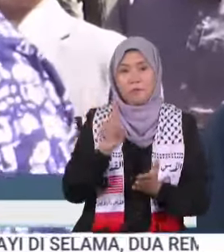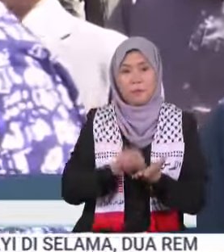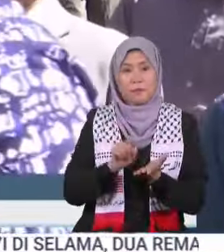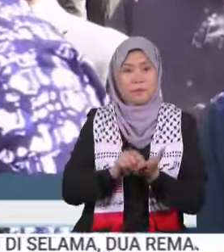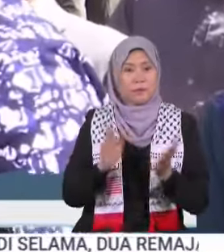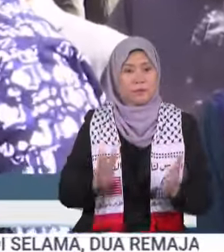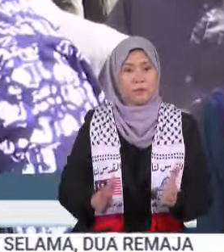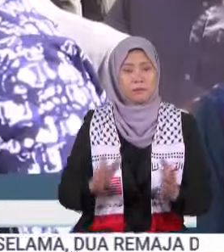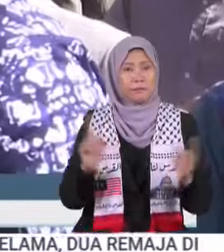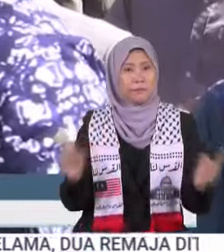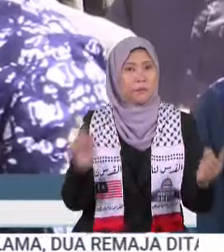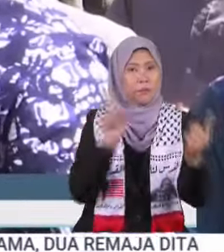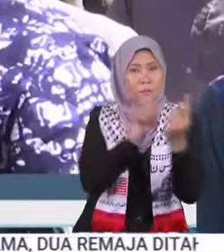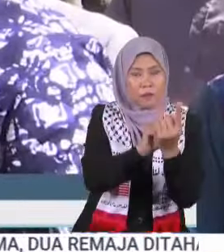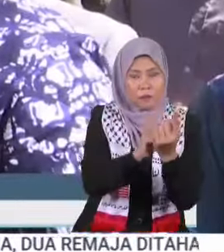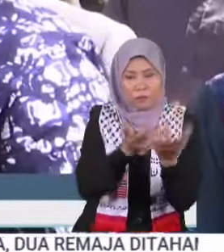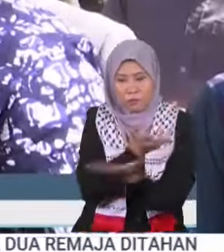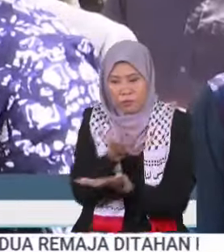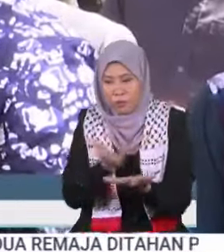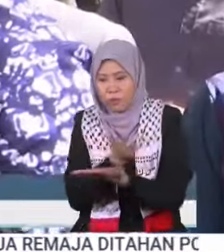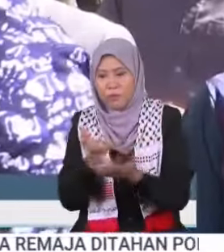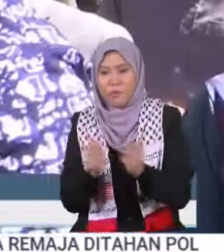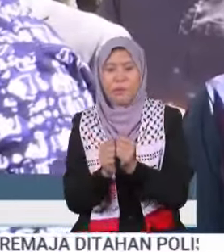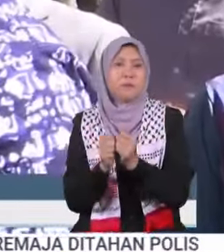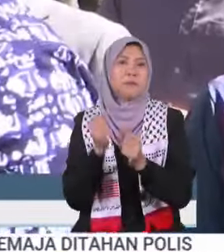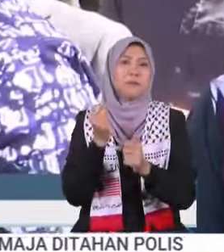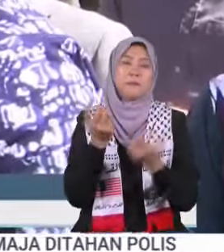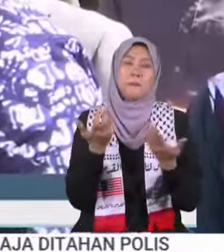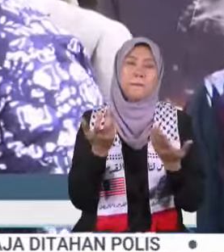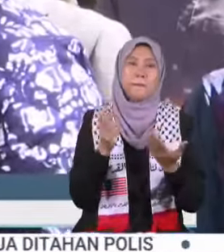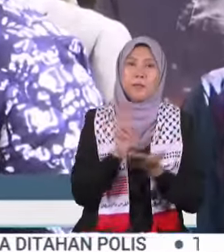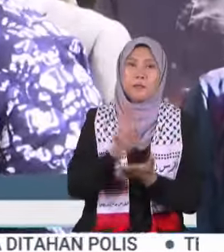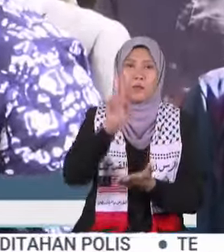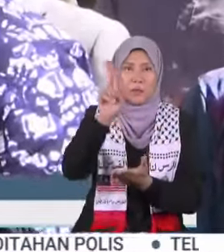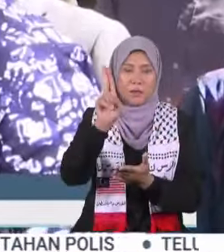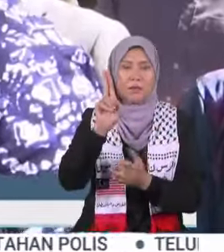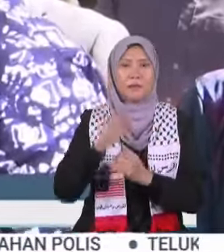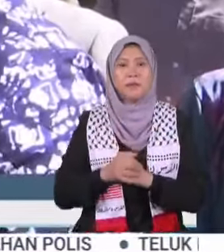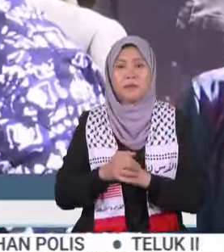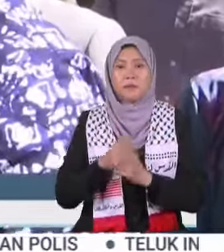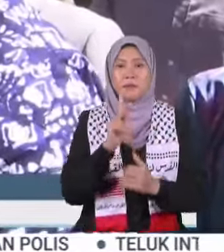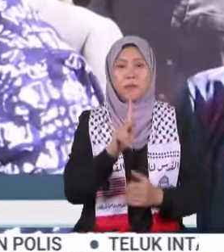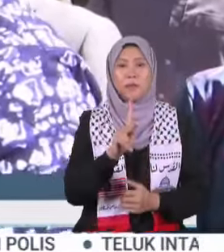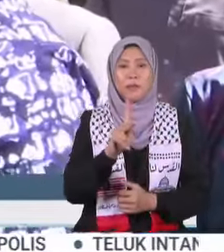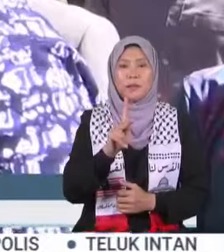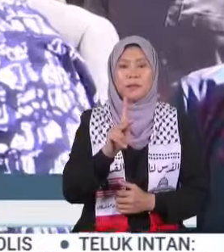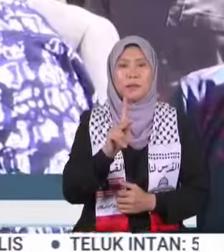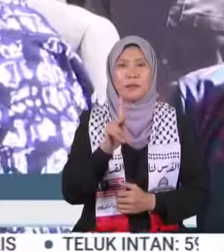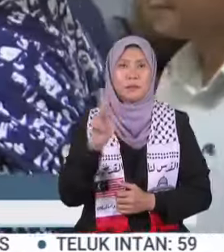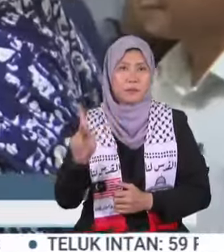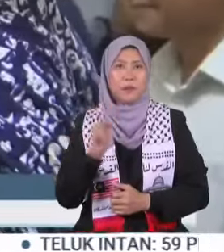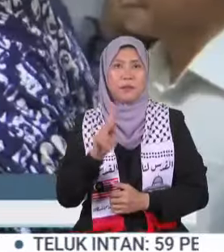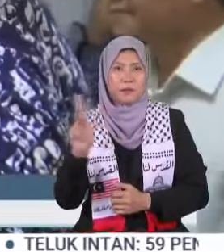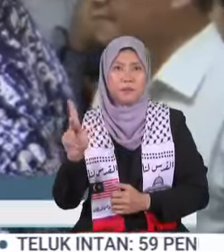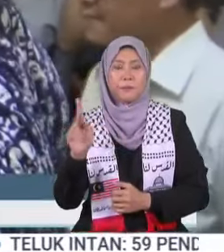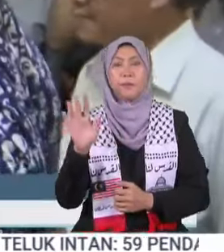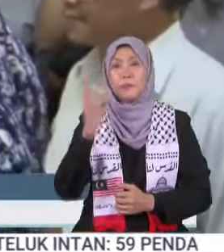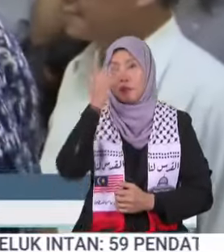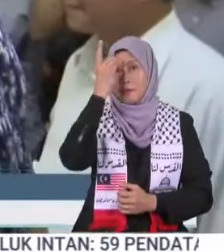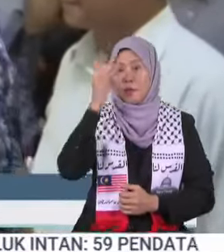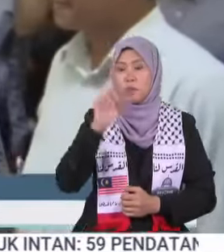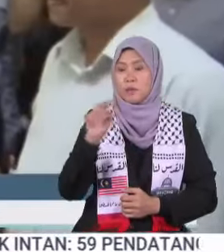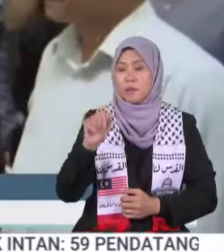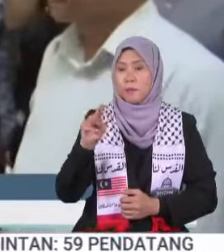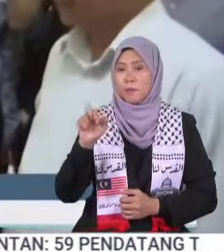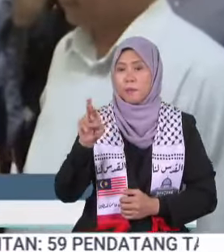selepas mengadakan pertemuan dengan warga Universiti di kampus induk UMS di Kota Kinabalu Datuk Seri zamri berkata